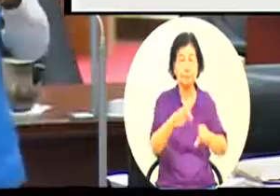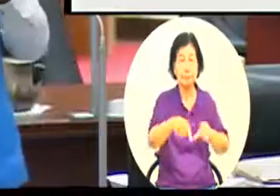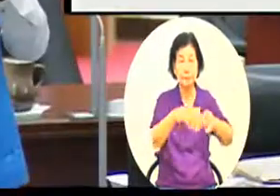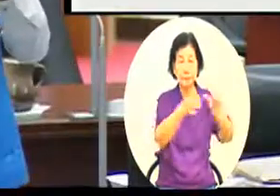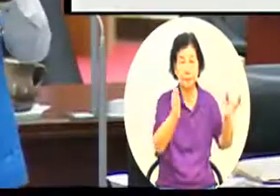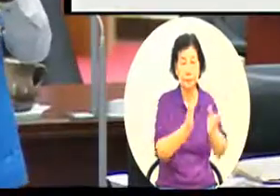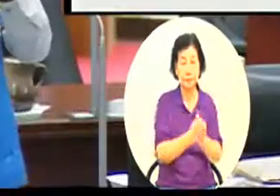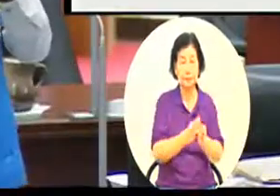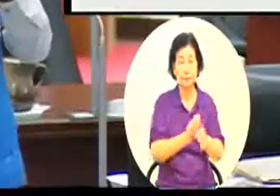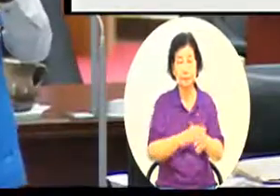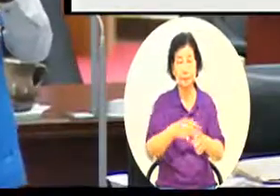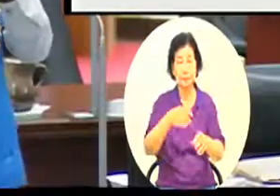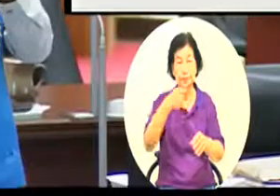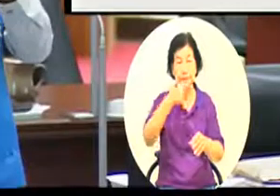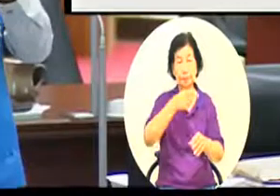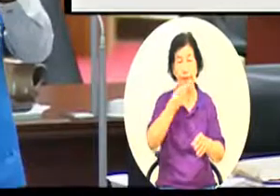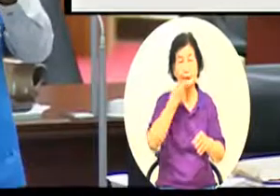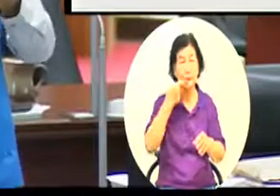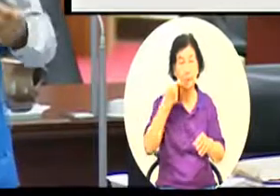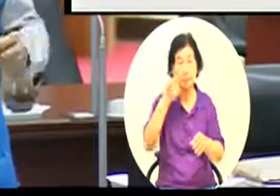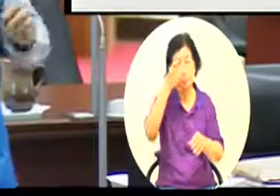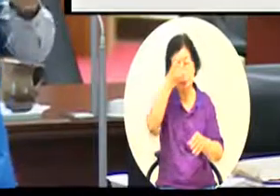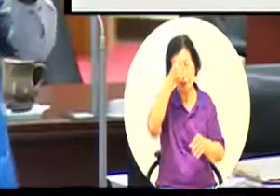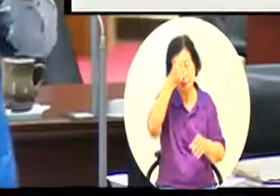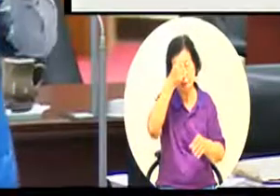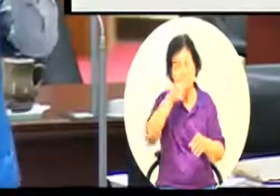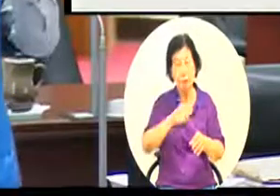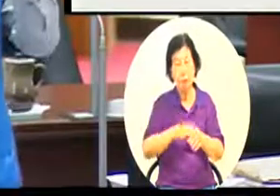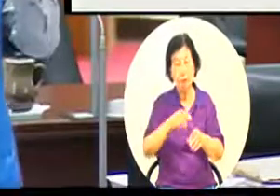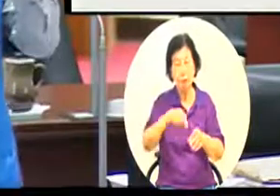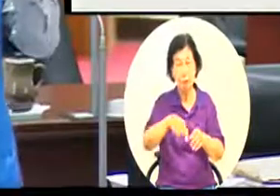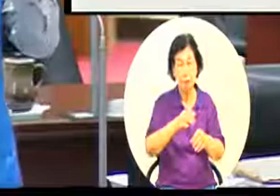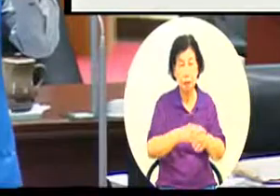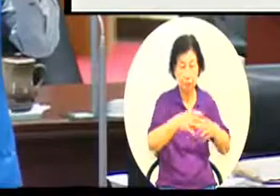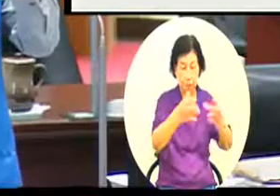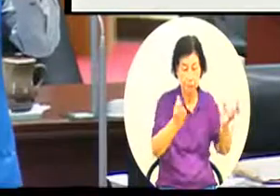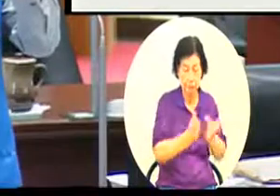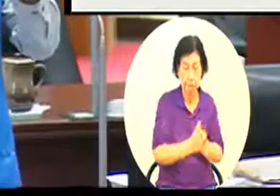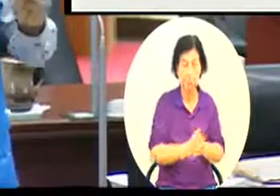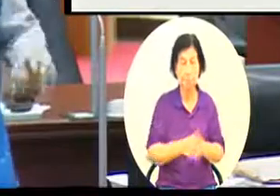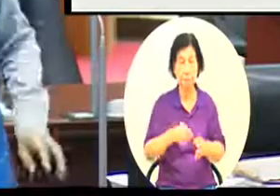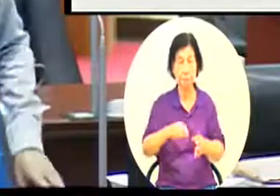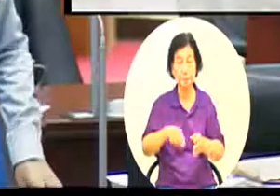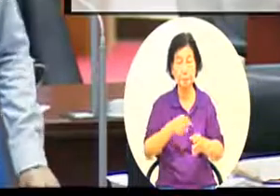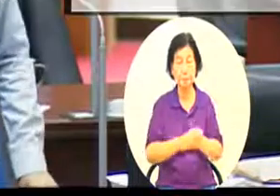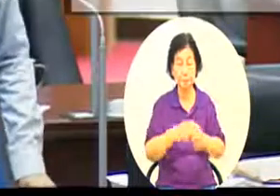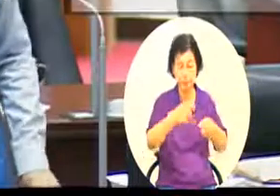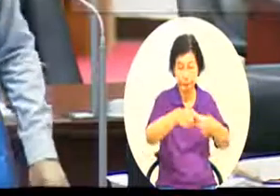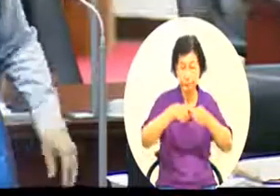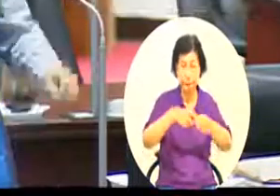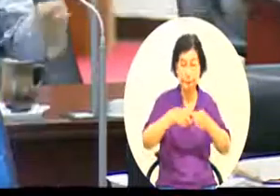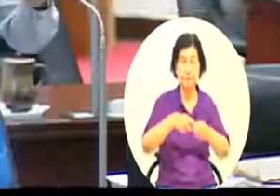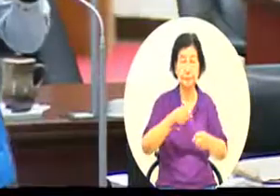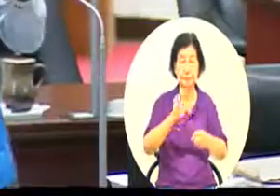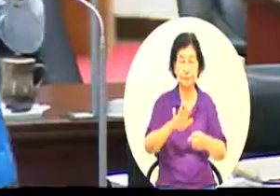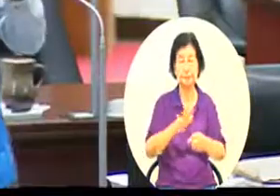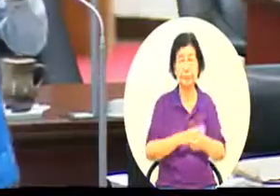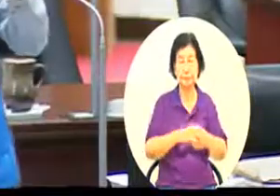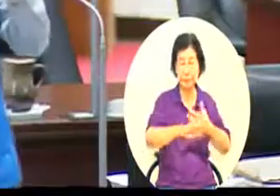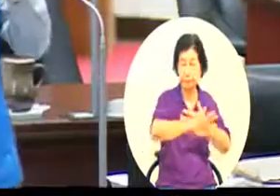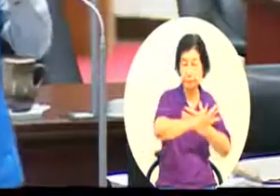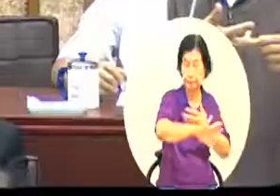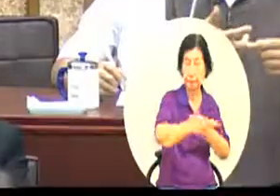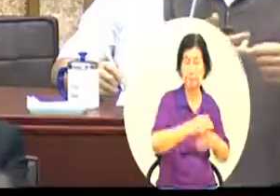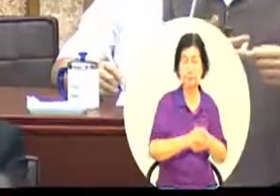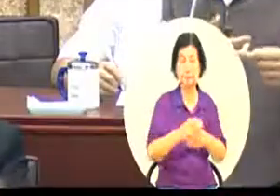线的部分要18万，那但是整体的规个财务平衡部分，有本业收入、业外收入跟附属事业，啊，现在附